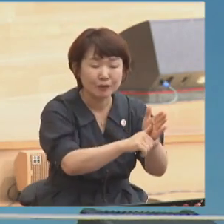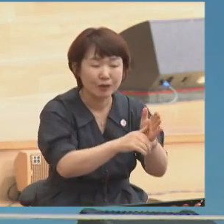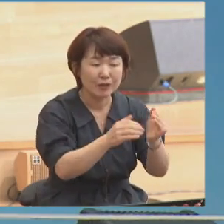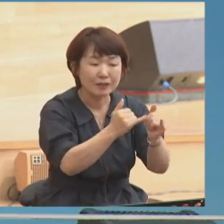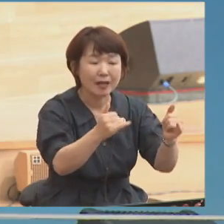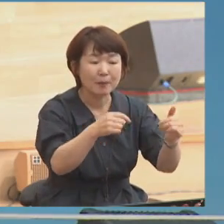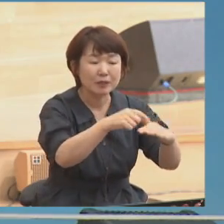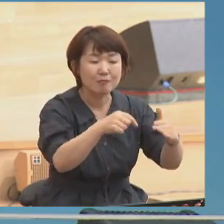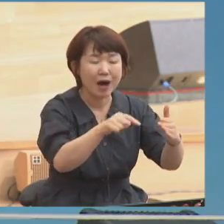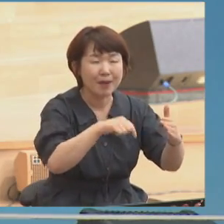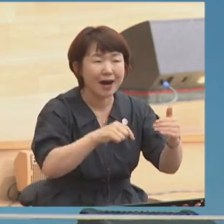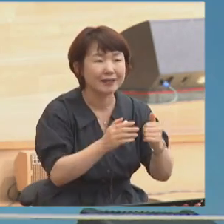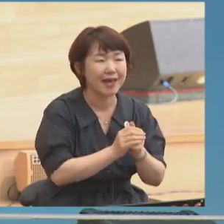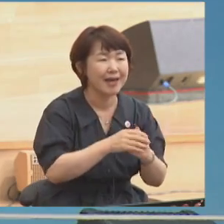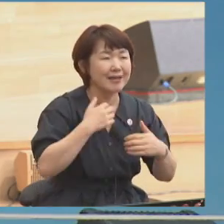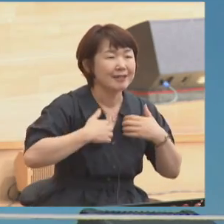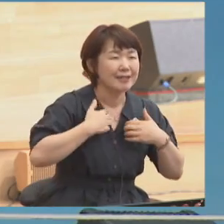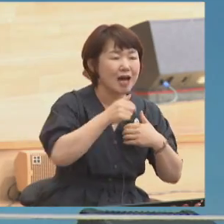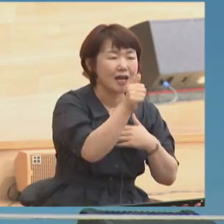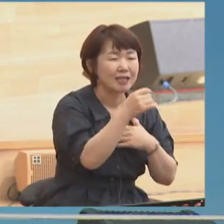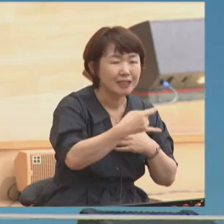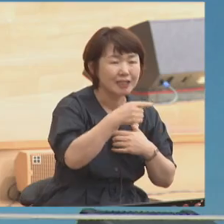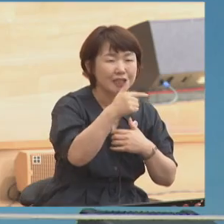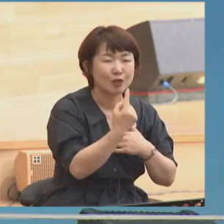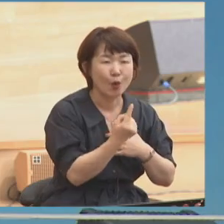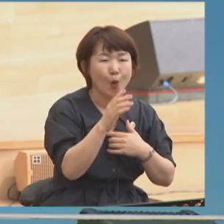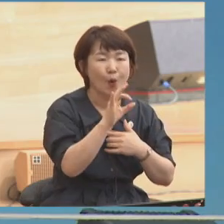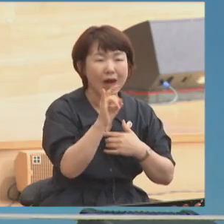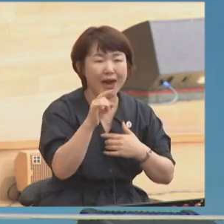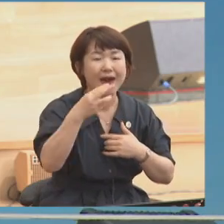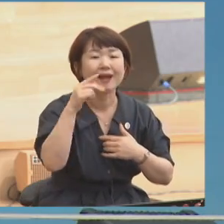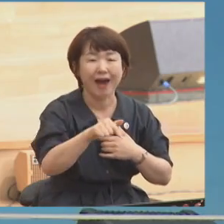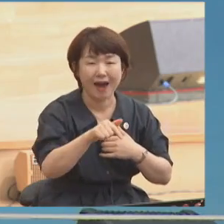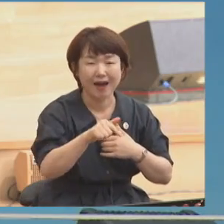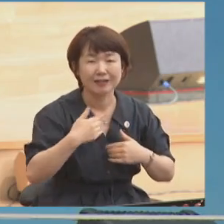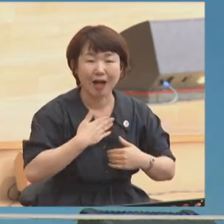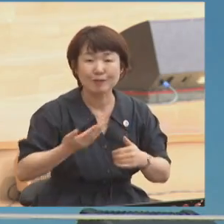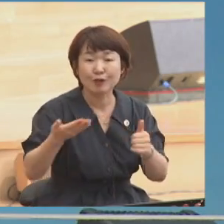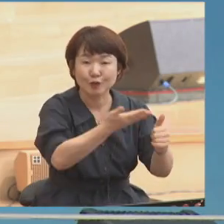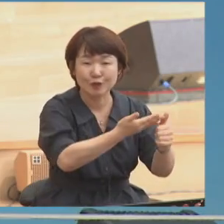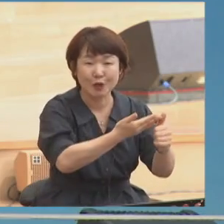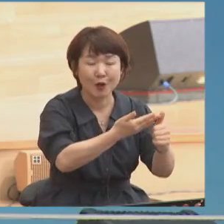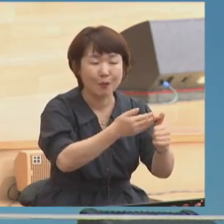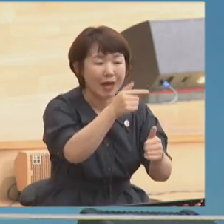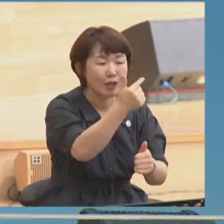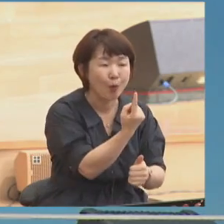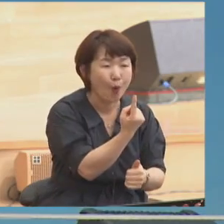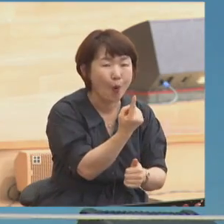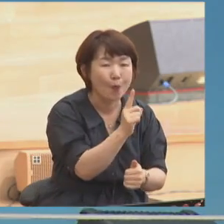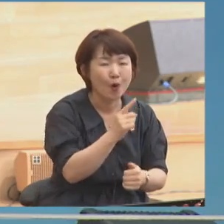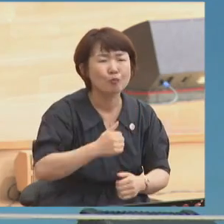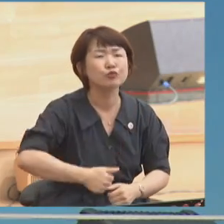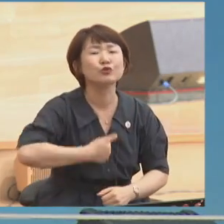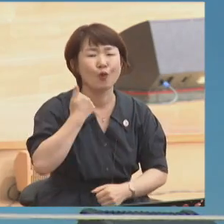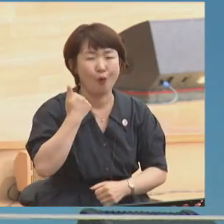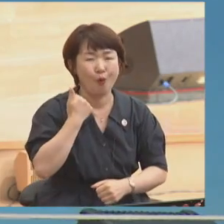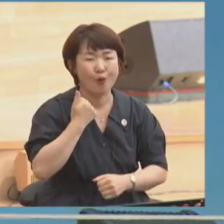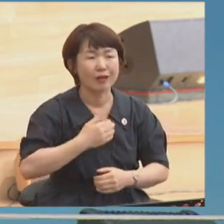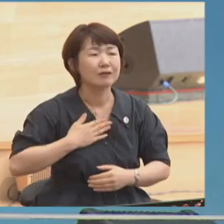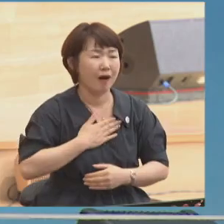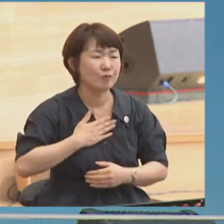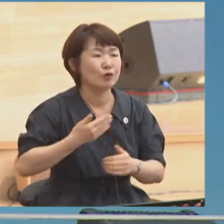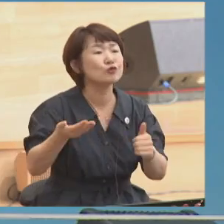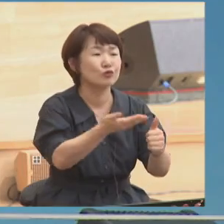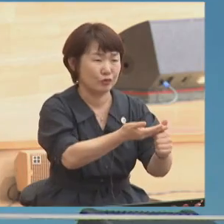속에 희노애락의 감정을 주셨습니다. 거기에 보면 희노가 있잖아요. 노. 분노라는 감정,